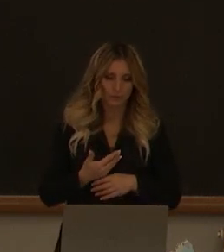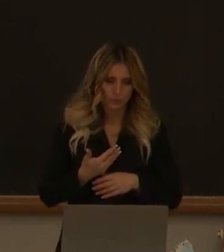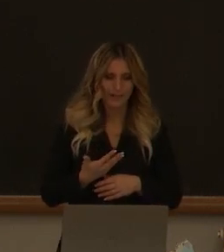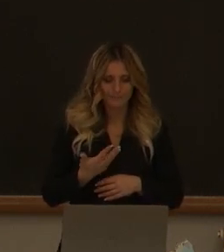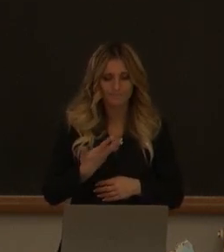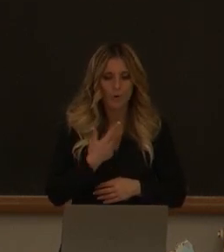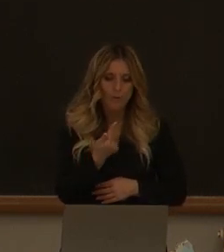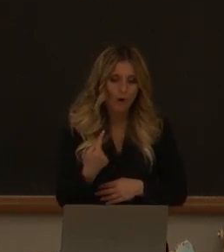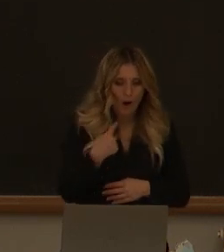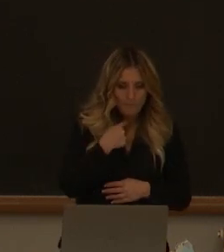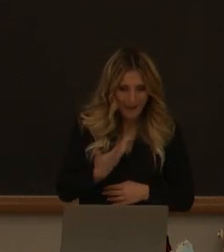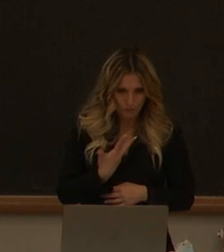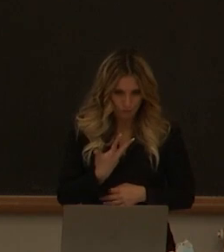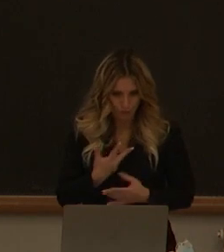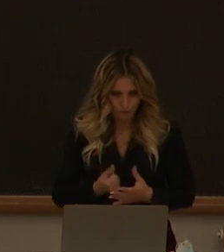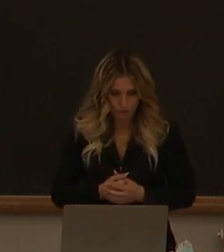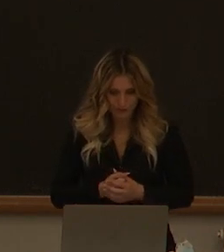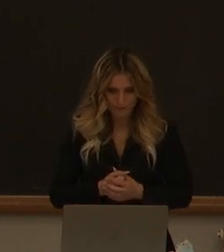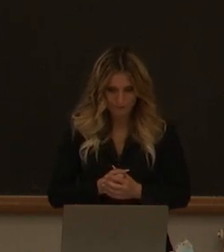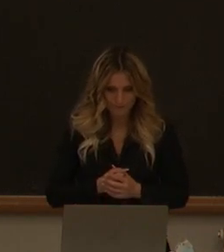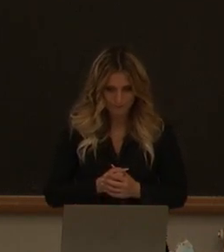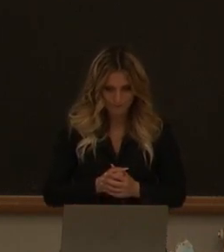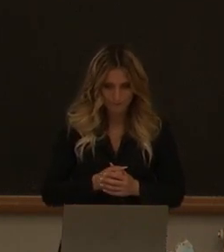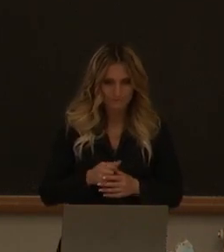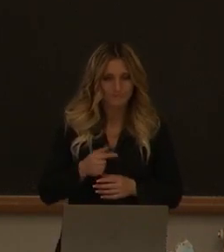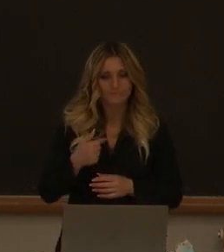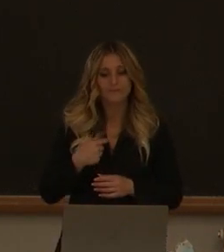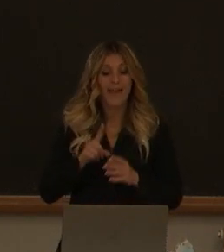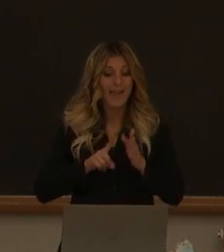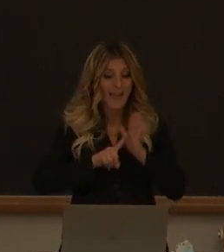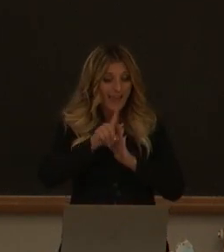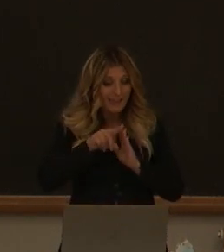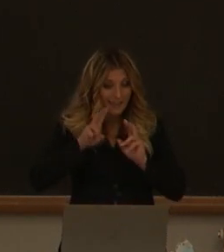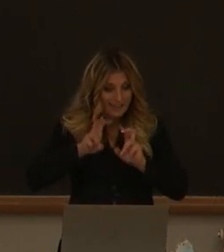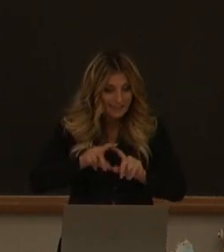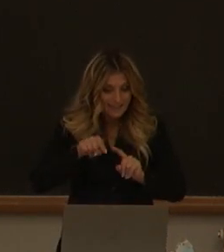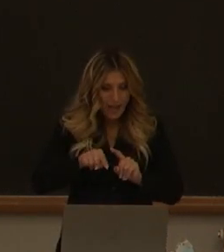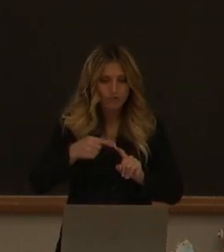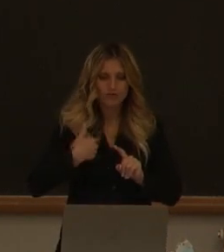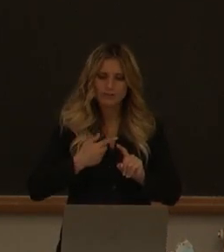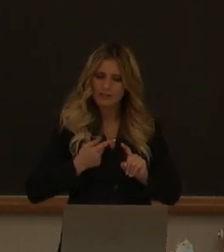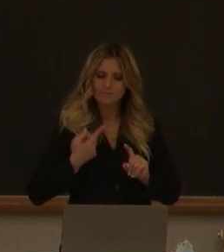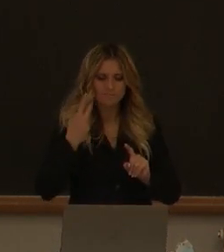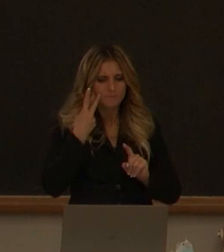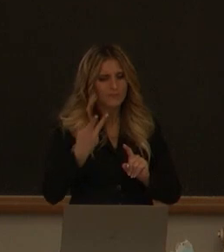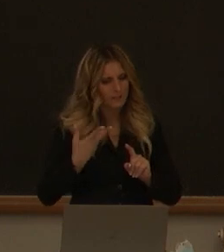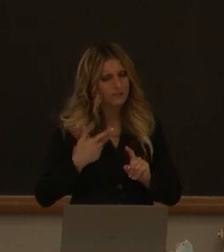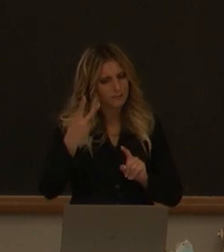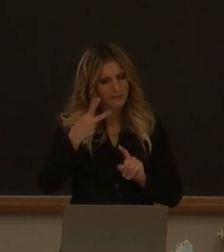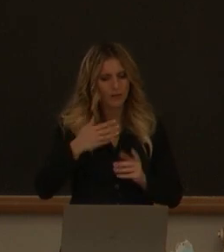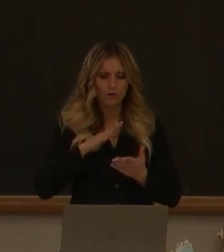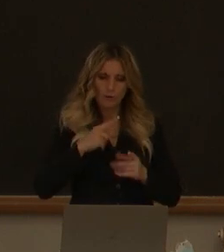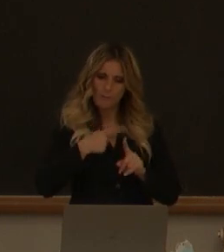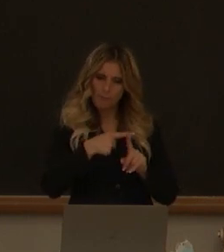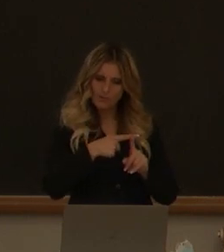possibilità e diciamo che da questa indagine emerge una percezione positiva dei